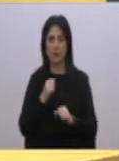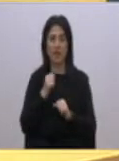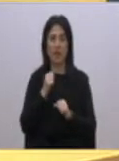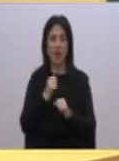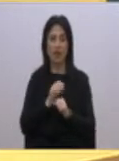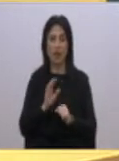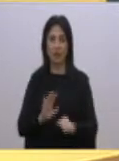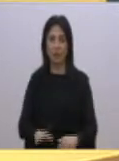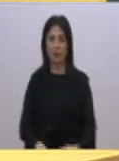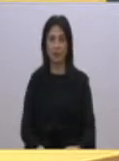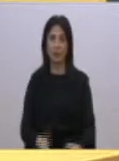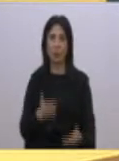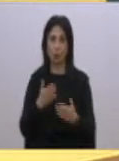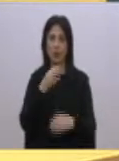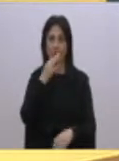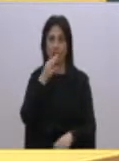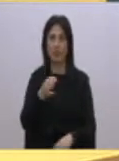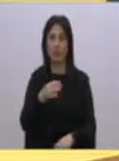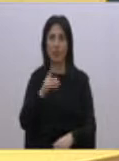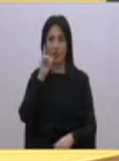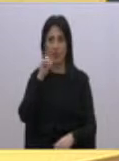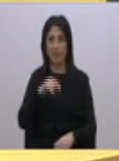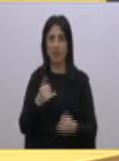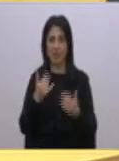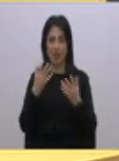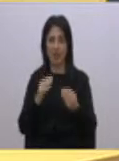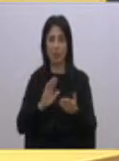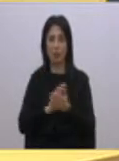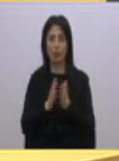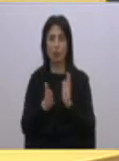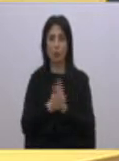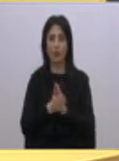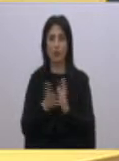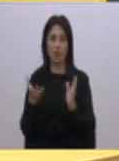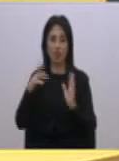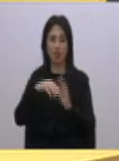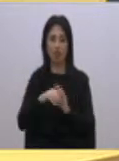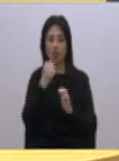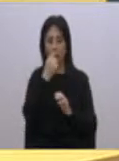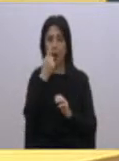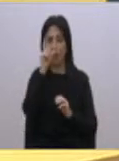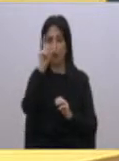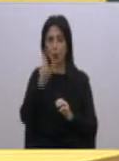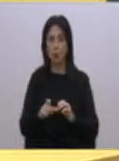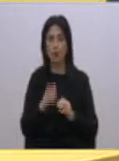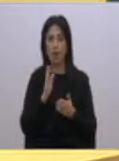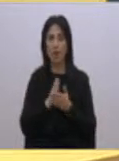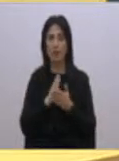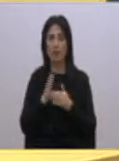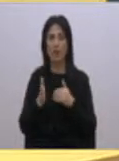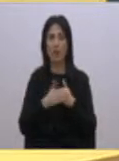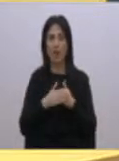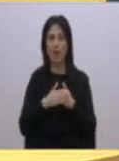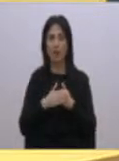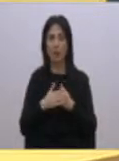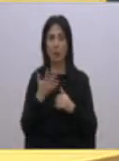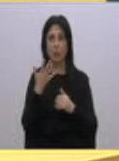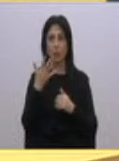არ ვაკეთებთ. თუმცა გეტყვით, მოგეხსენებათ, დღეის მდგომარეობით ტრიანში და პროდუქტი ერთ სულზე გახლავთ დაახლოებით